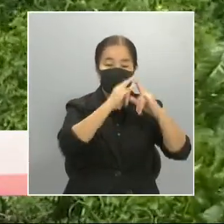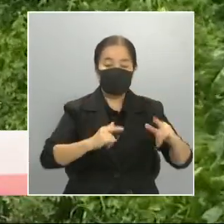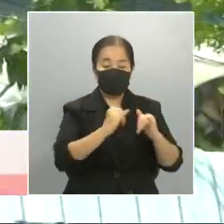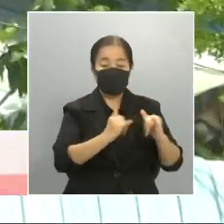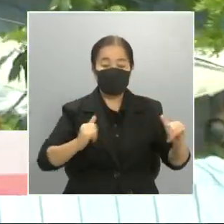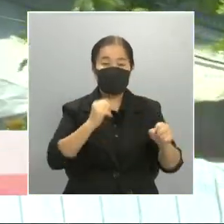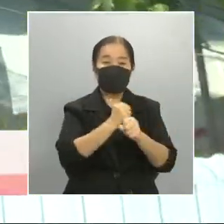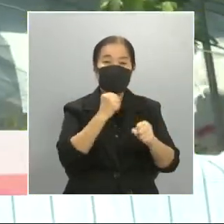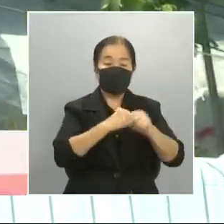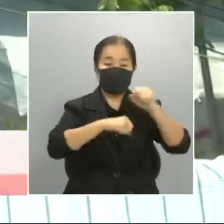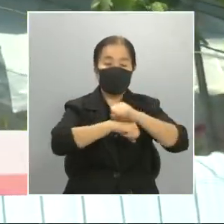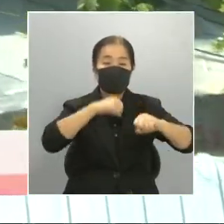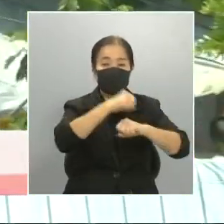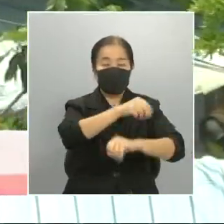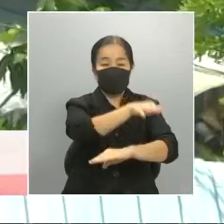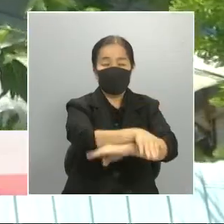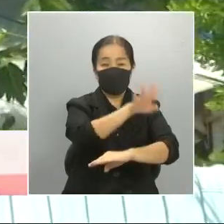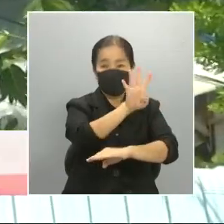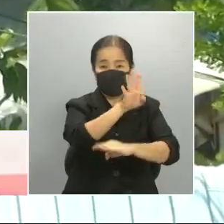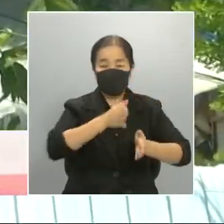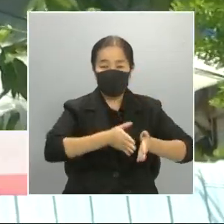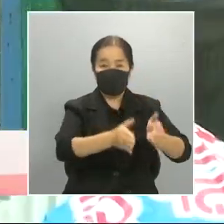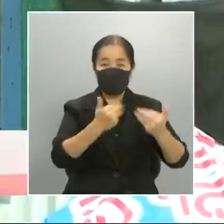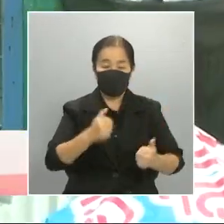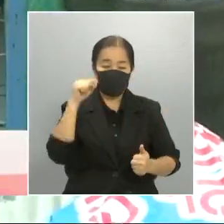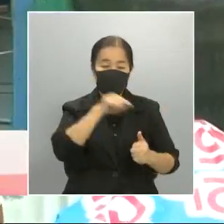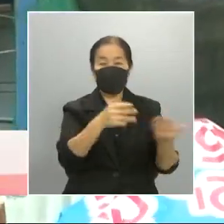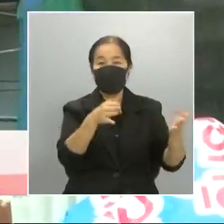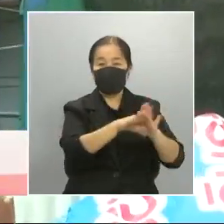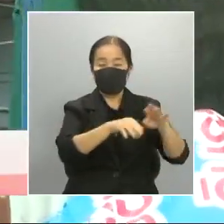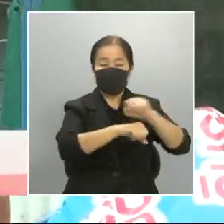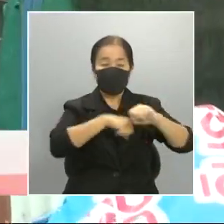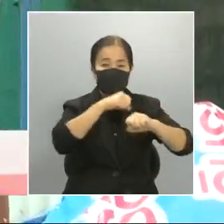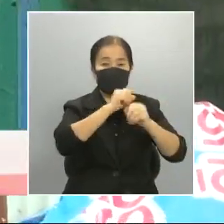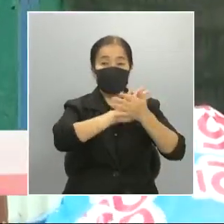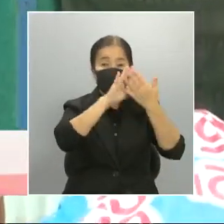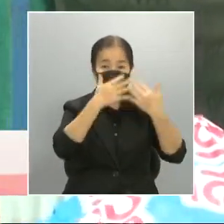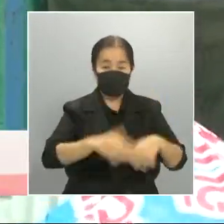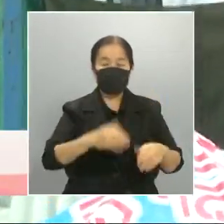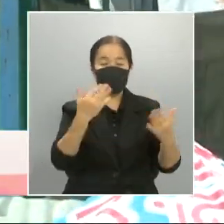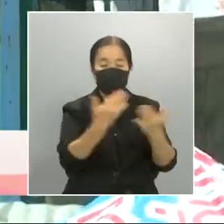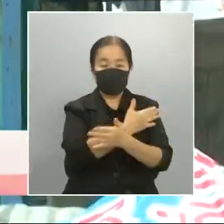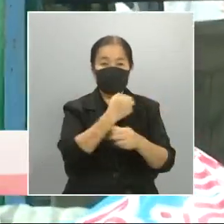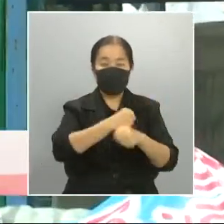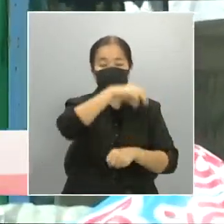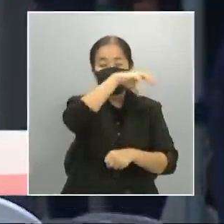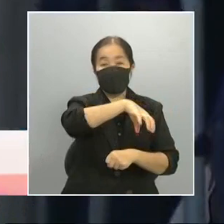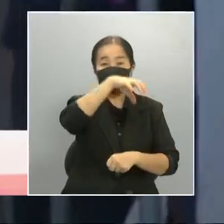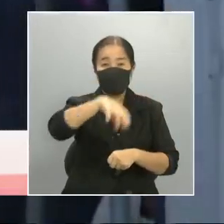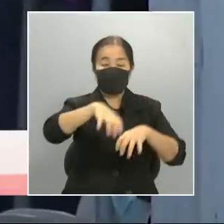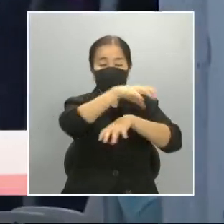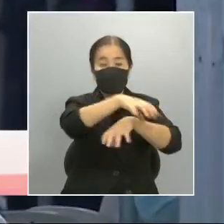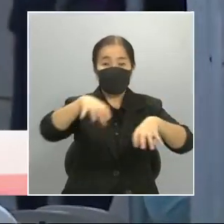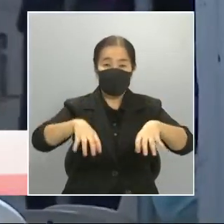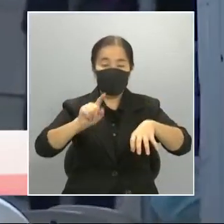แจ้งวัฒนะเขตหลักสี่ที่ตอนนี้ครับได้มีการสั่งปิดแล้วนะฮะแล้วก็ทำเป็นโรงพยาบาลสนามพร้อมกับใช้บริการรับ